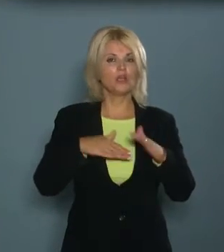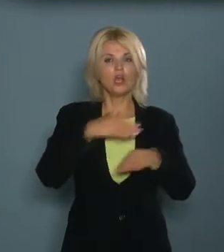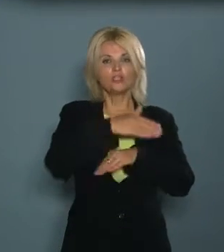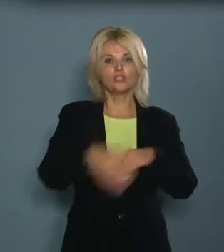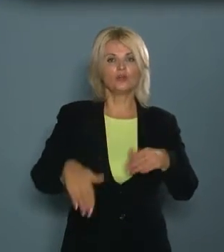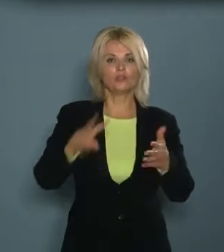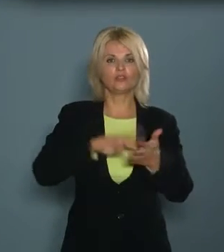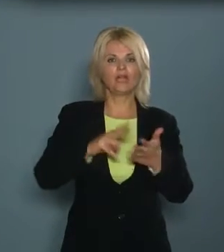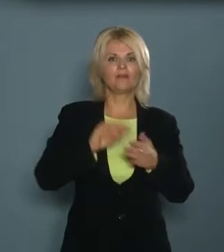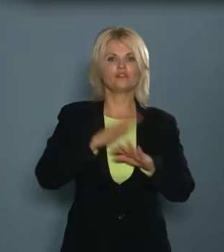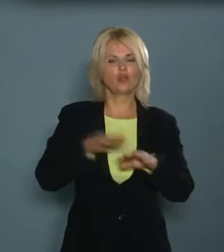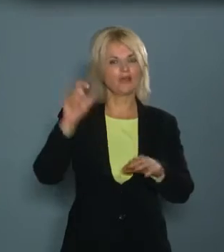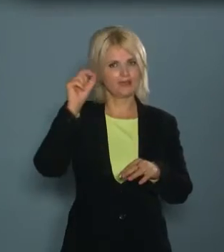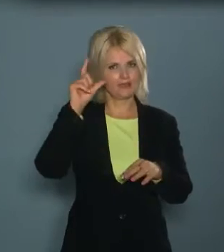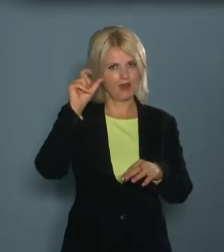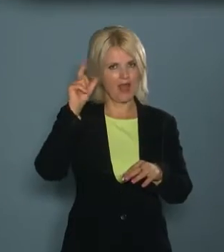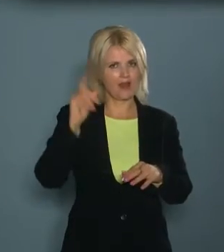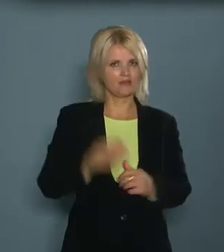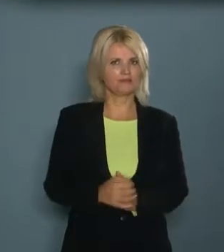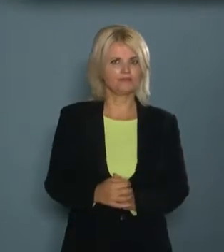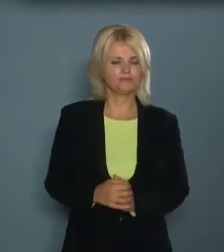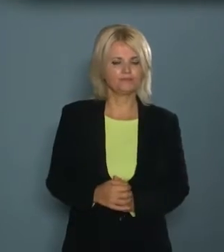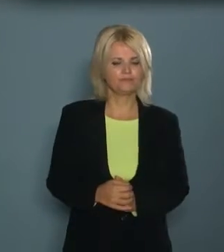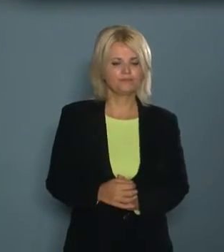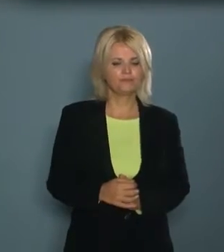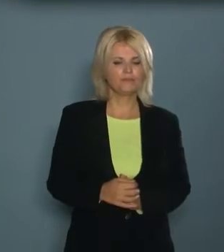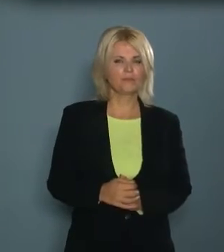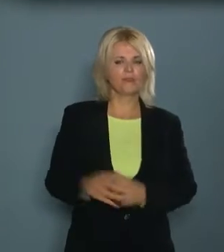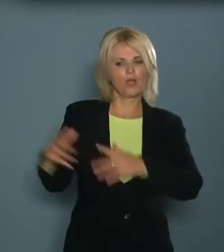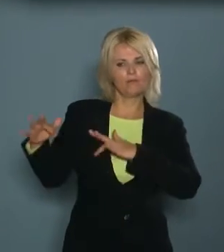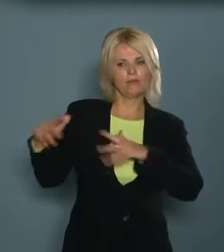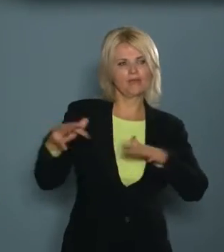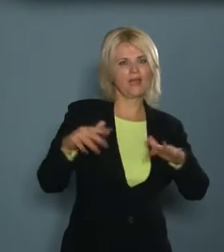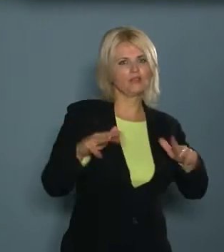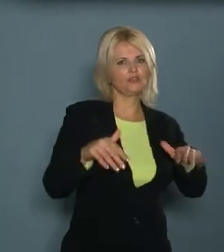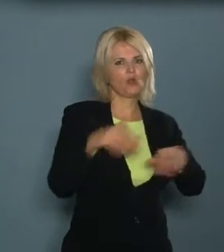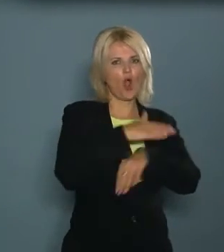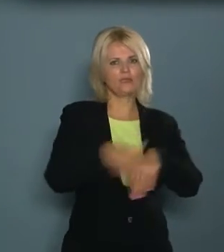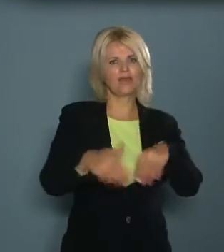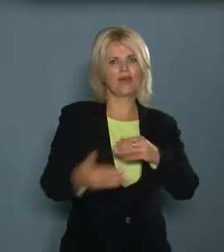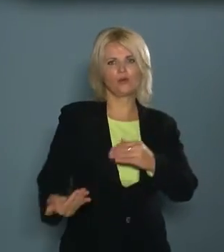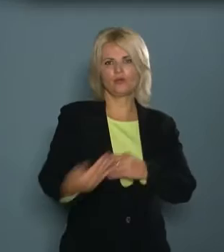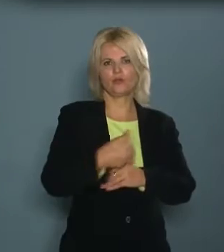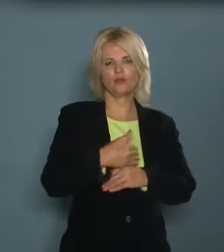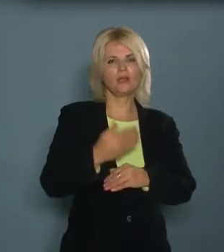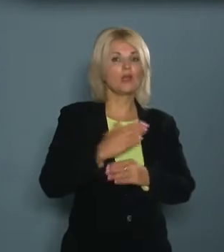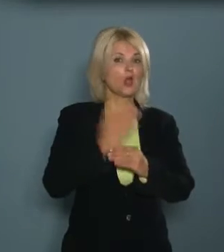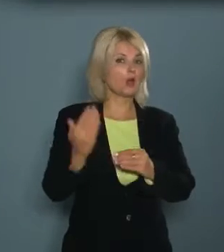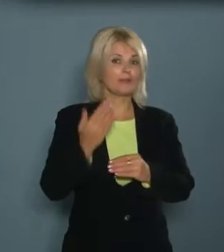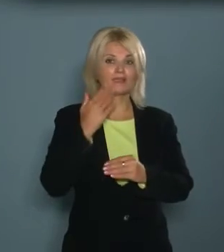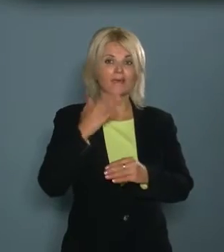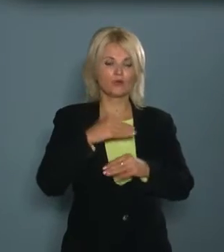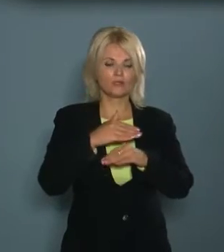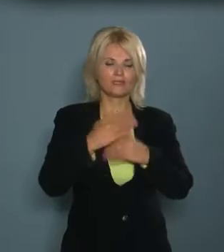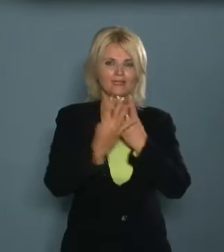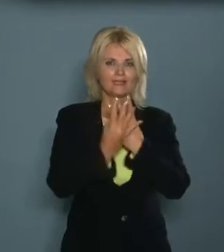ez egy kitaláció. Ezek mondták annak idején, hogy egyébként a migránsok, akik így szembe jönnek velünk a határon, amíg nem volt kerítés,